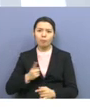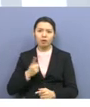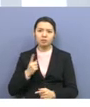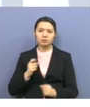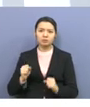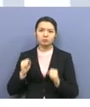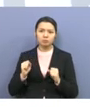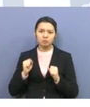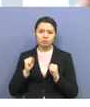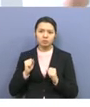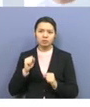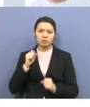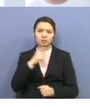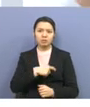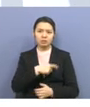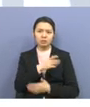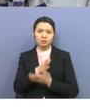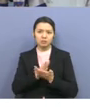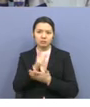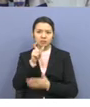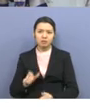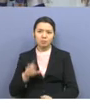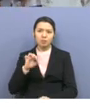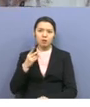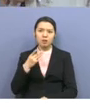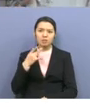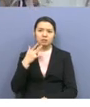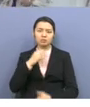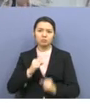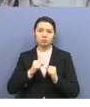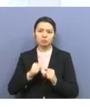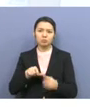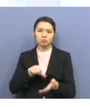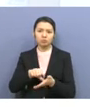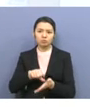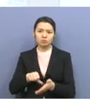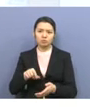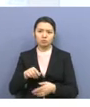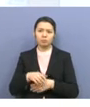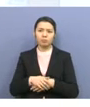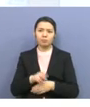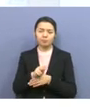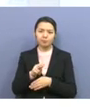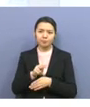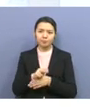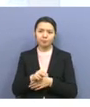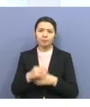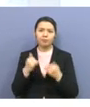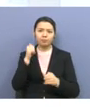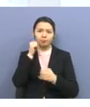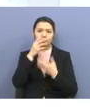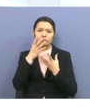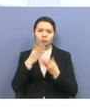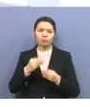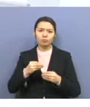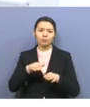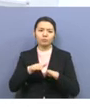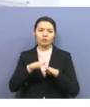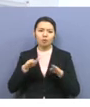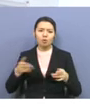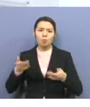Қазақстанның еңбек сіңірген жаттықтырушысы Бекім Жапаров оқушыларды ұлттық спортқа баулып келеді. Балалардың саны күн-бүгін көбейіп жатыр. Неге